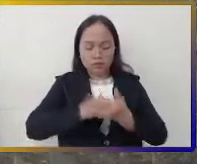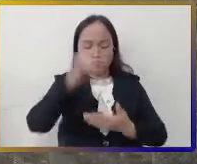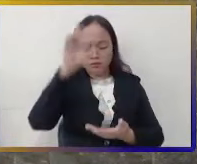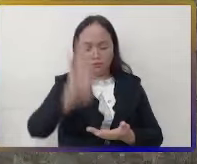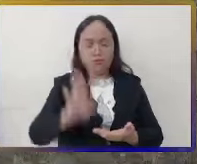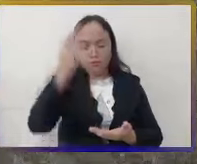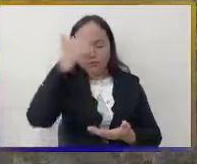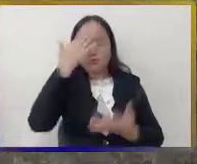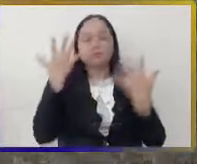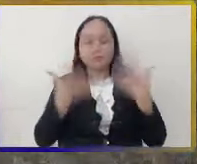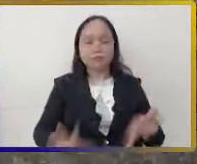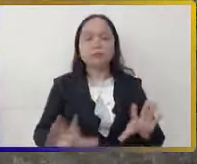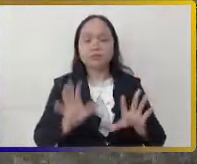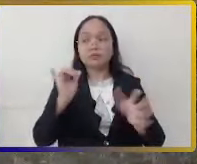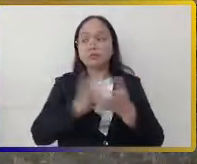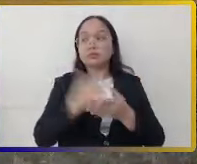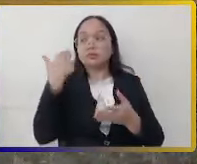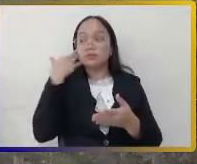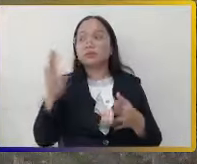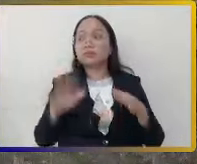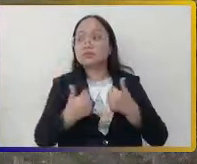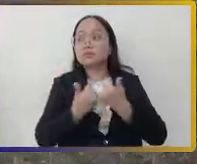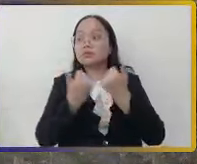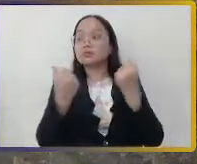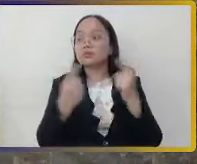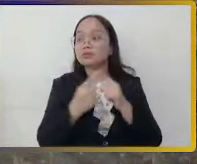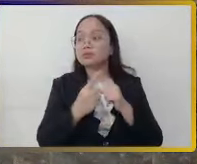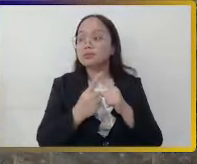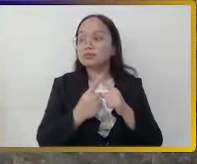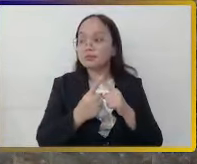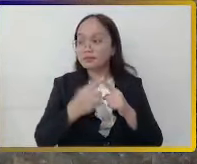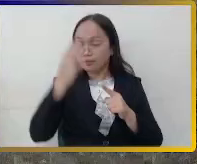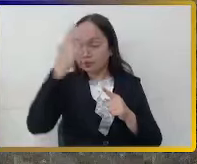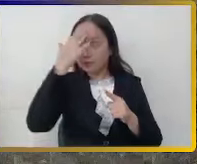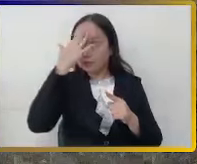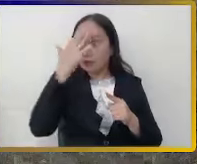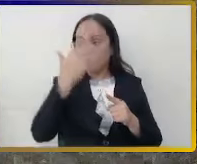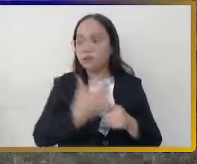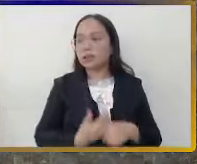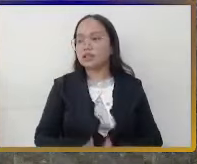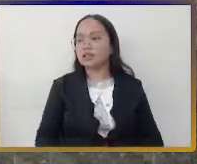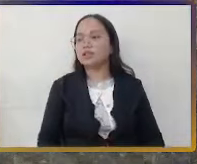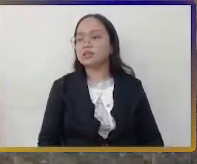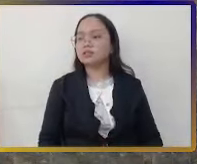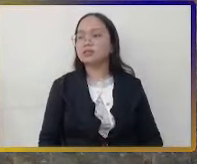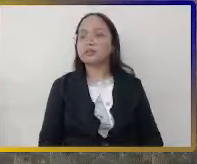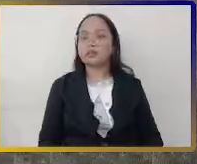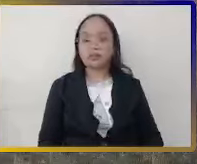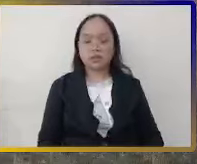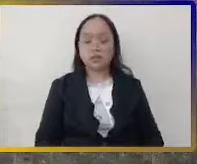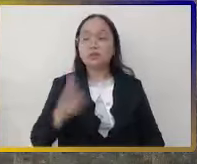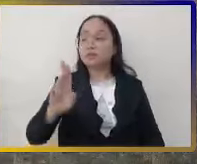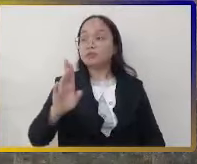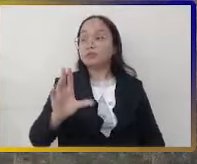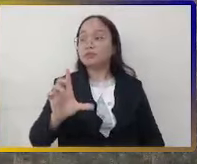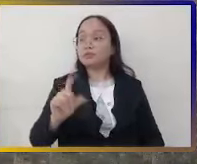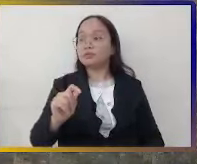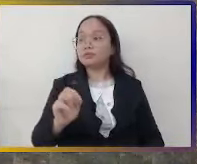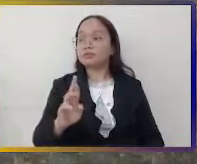Imagine, hindi po yan na-detect ng tinatawag na, ano ba yun? Ang tawag doon? Ultrasound, yeah.